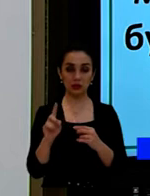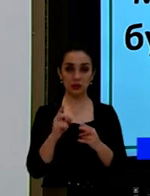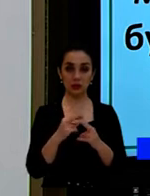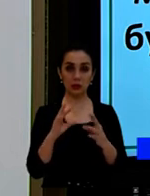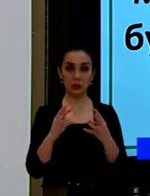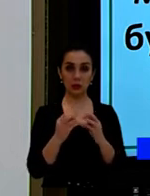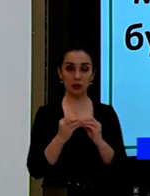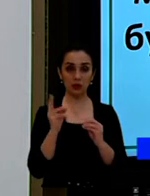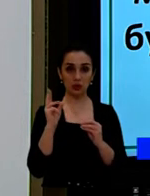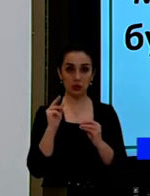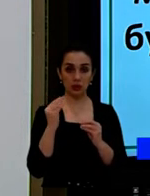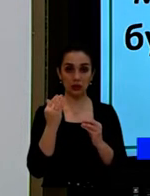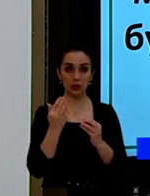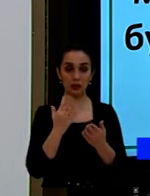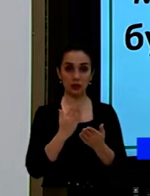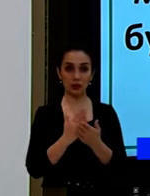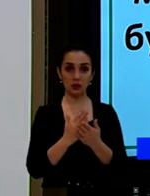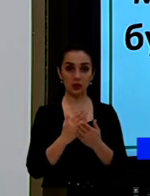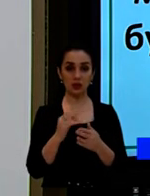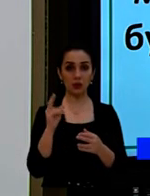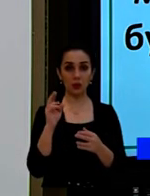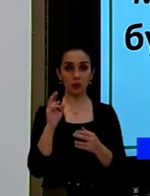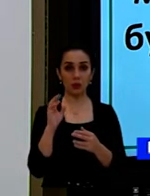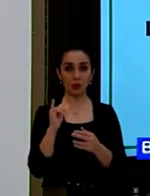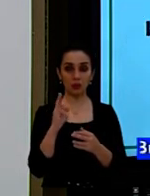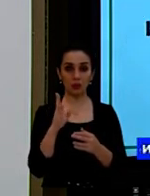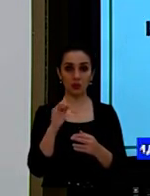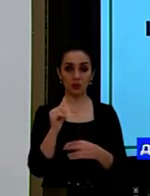массовым числом и обозначается буковкой а